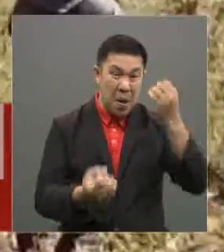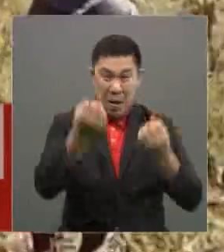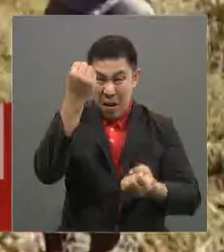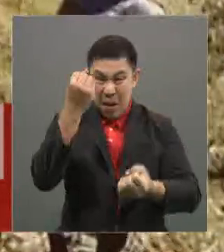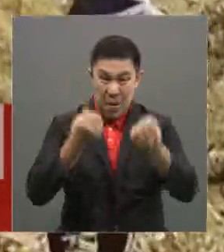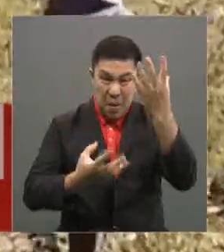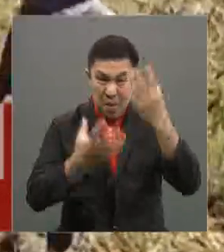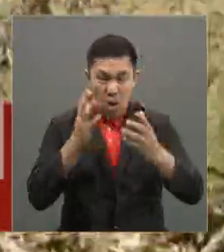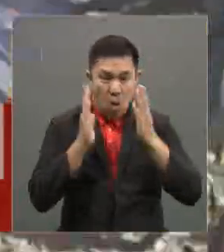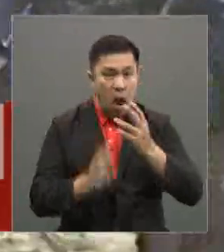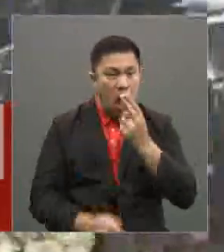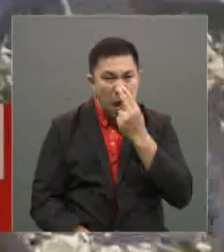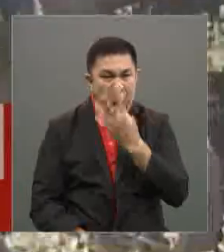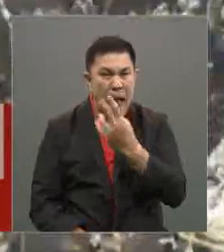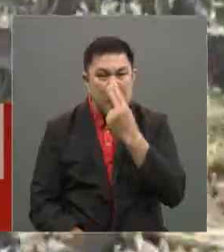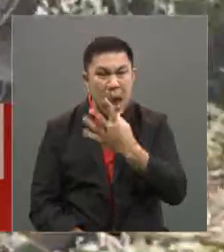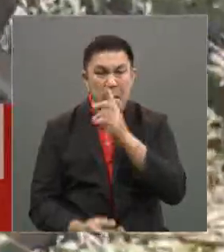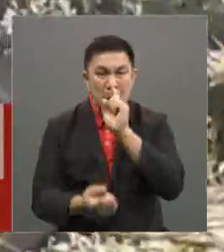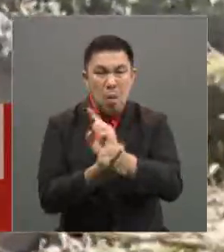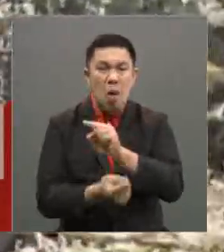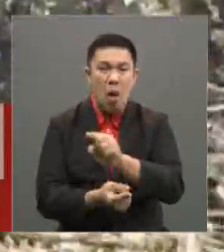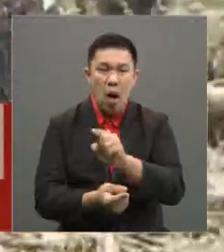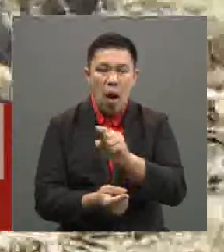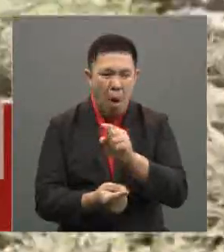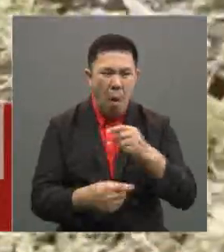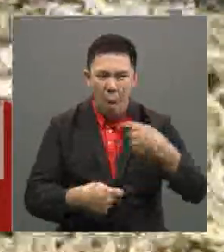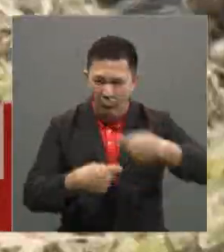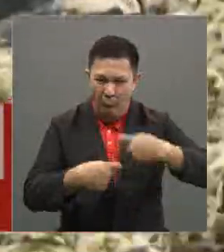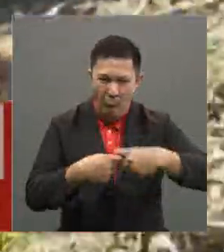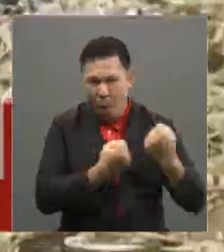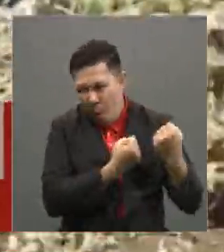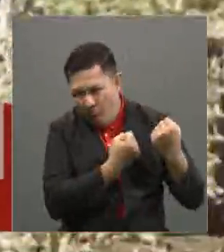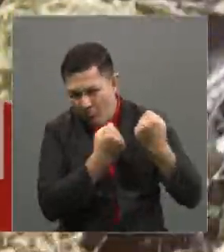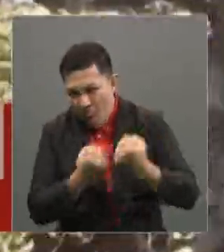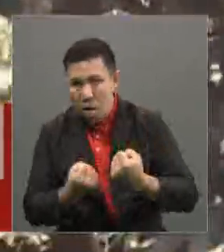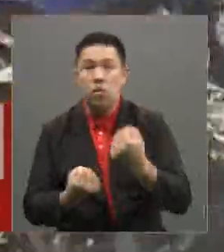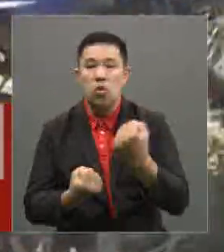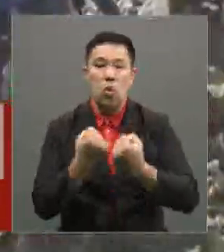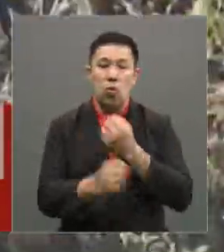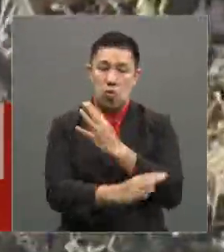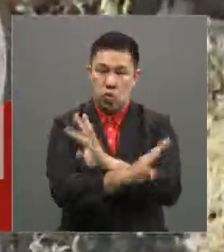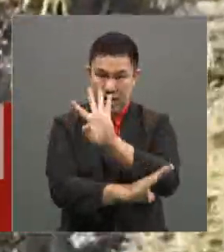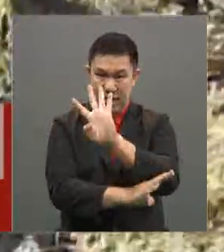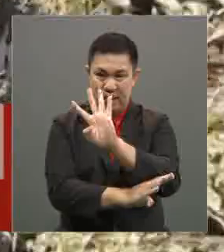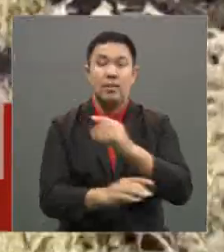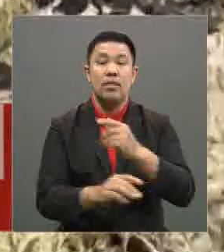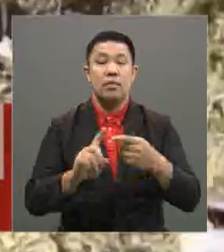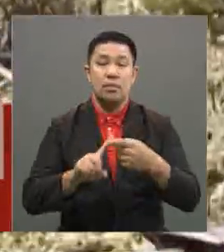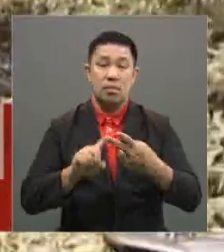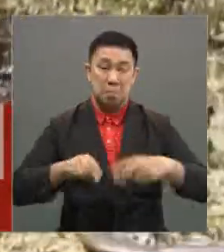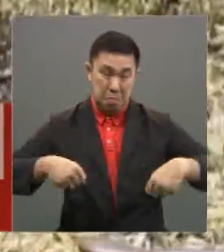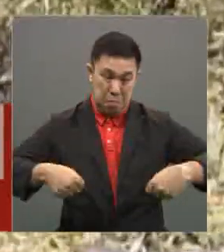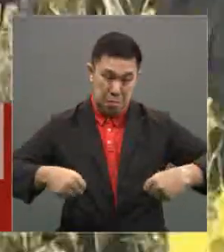กะว่าคนคงจะไม่เห็นไม่เจอเออเพราะว่ามันแหมเข้าถึงก็ลำบากนะคะต้องใช้รถยนต์ขับเคลื่อน 4ล้อรถ